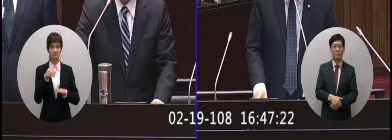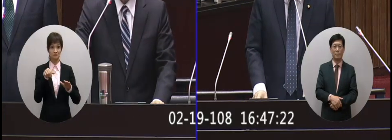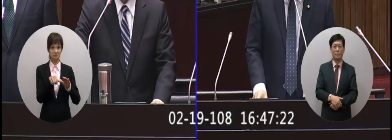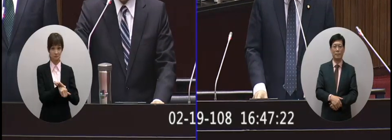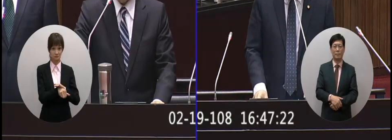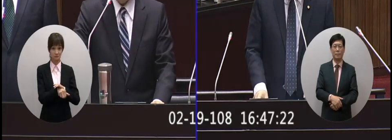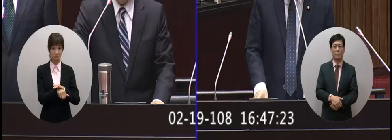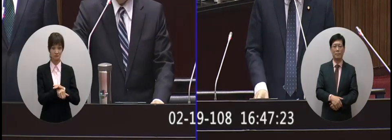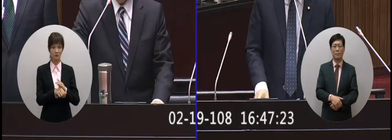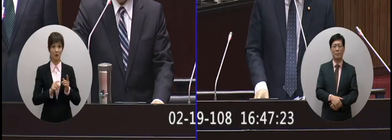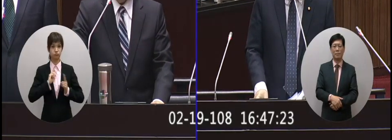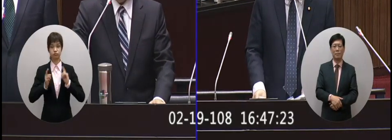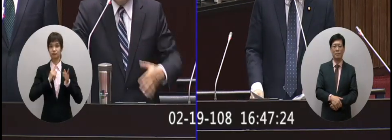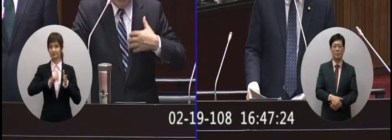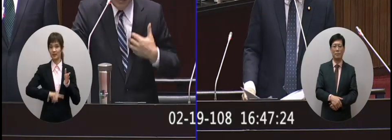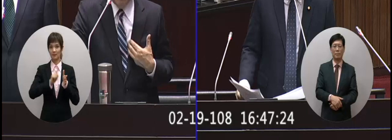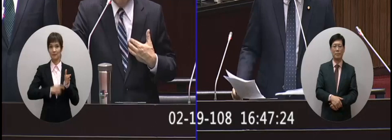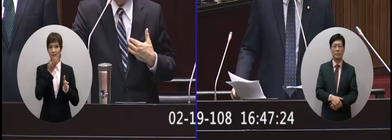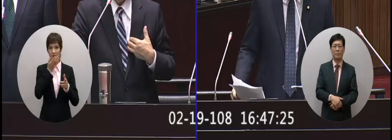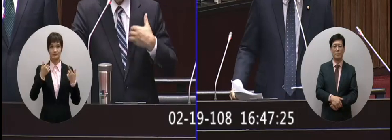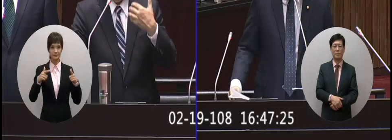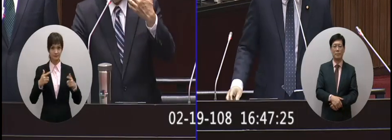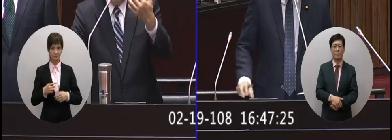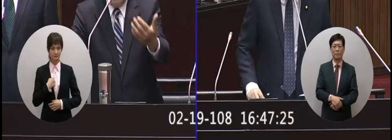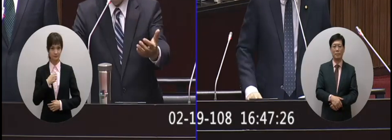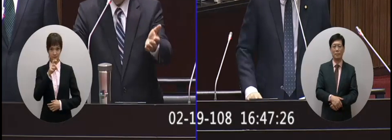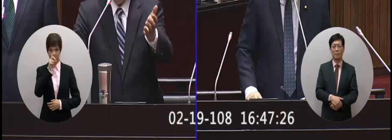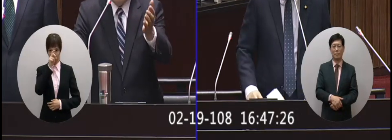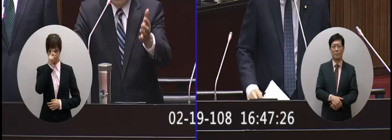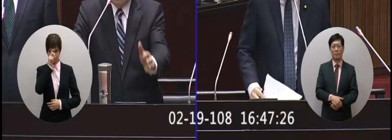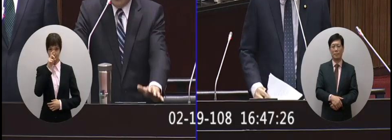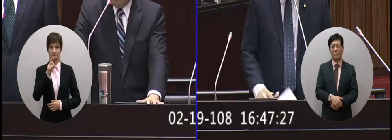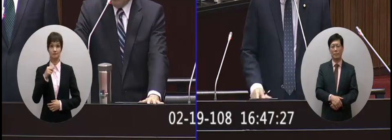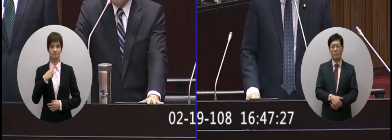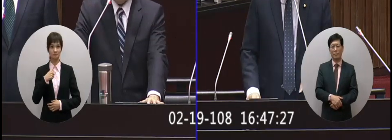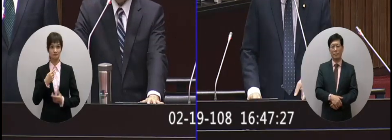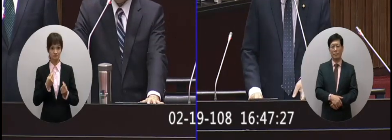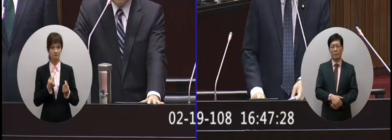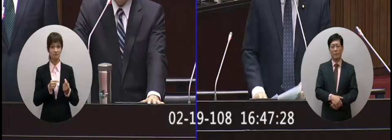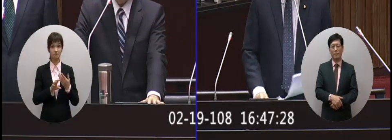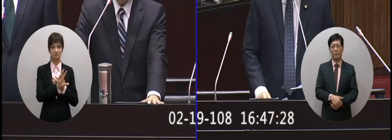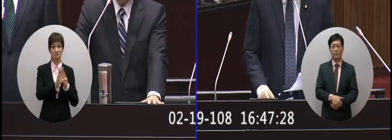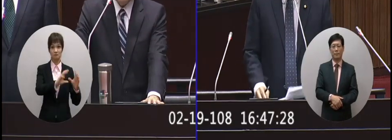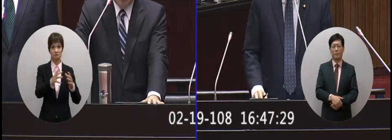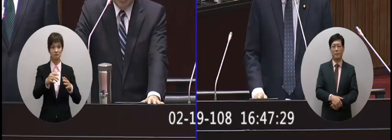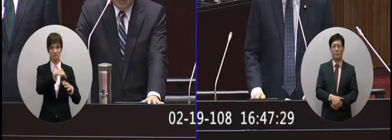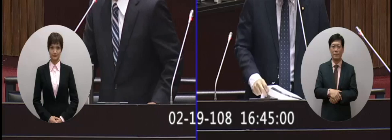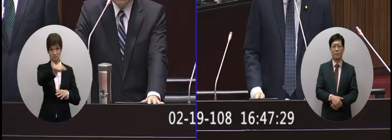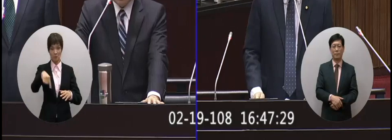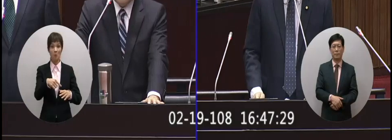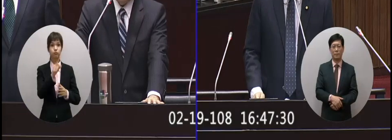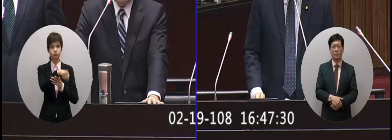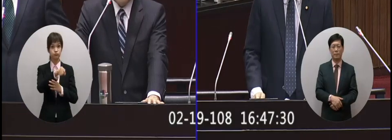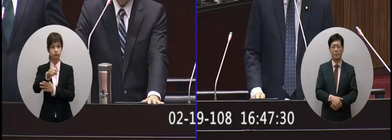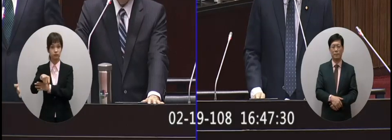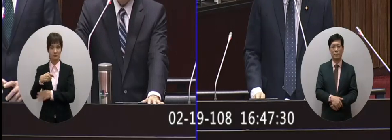是讲遐尼简单。咱的希望啊，嘛爱遐济个国家甲咱接受，所以这方面爱做